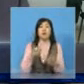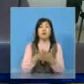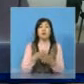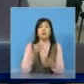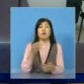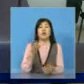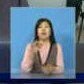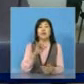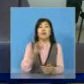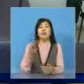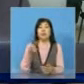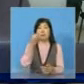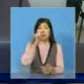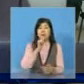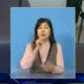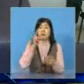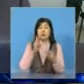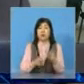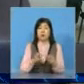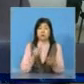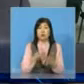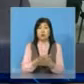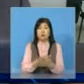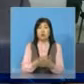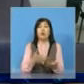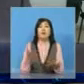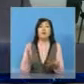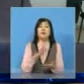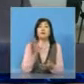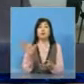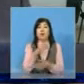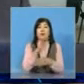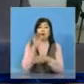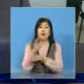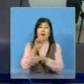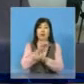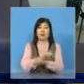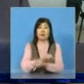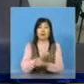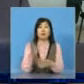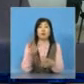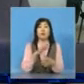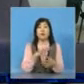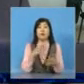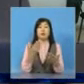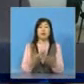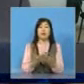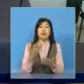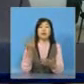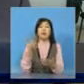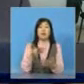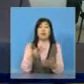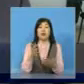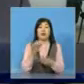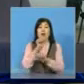тиіс. Жер ұзақ мерзімге жалға беріледі. Алайда павильондар барлық аялдамада қарастырылмайды. Бір лотта 3 аялдама бар.